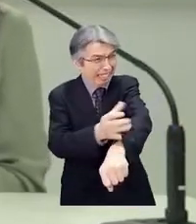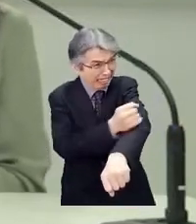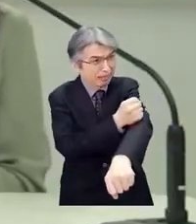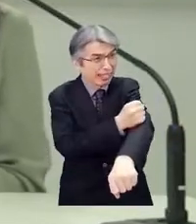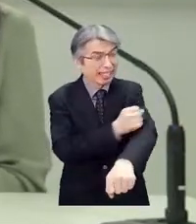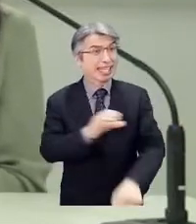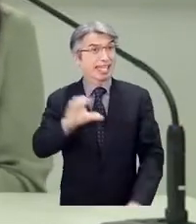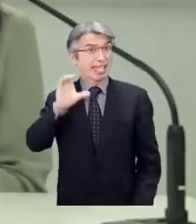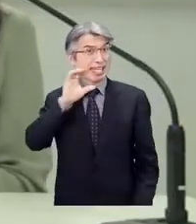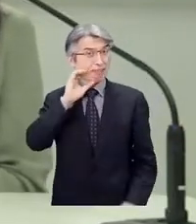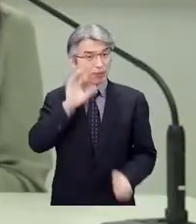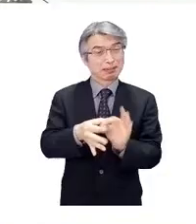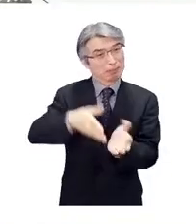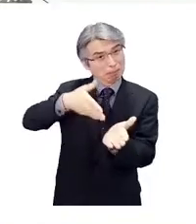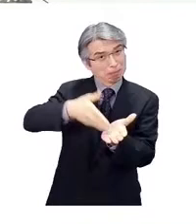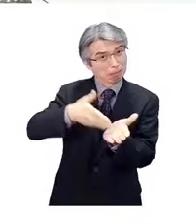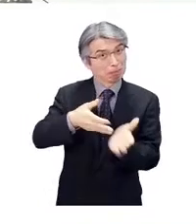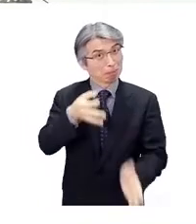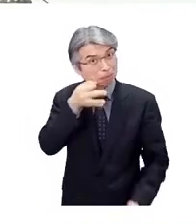하겠습니다.